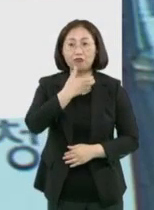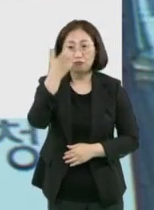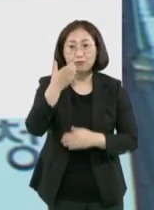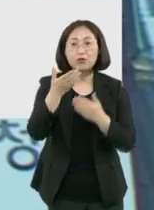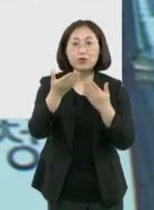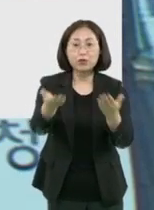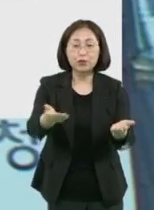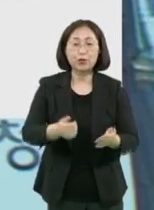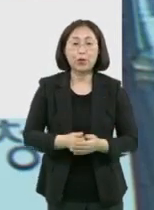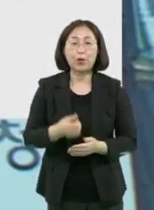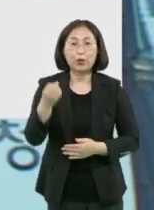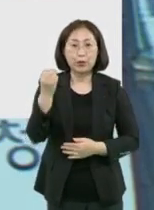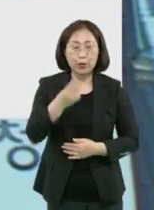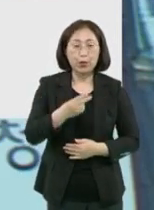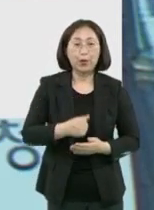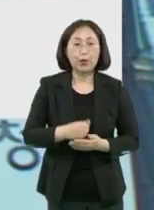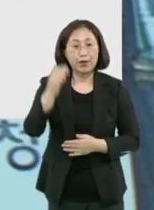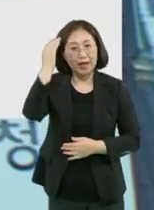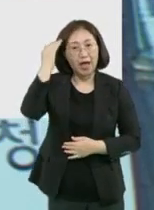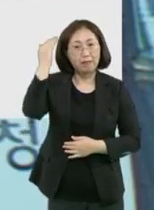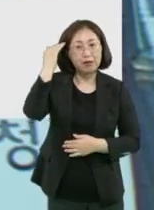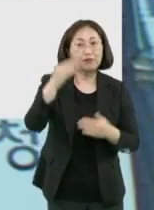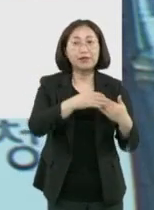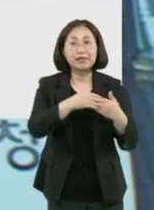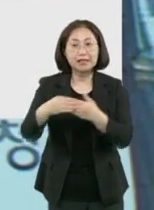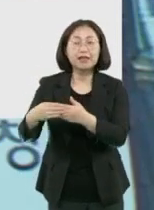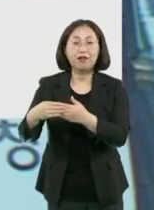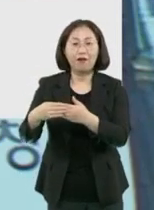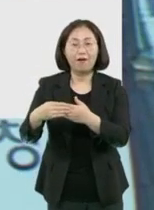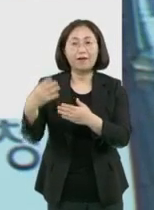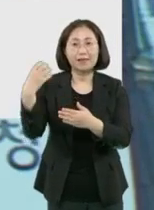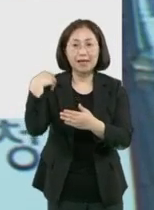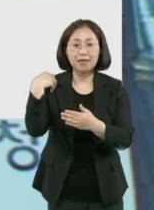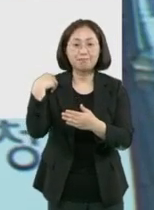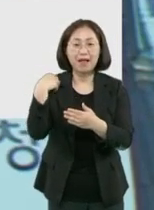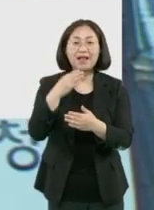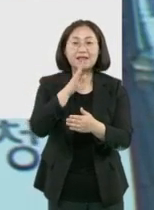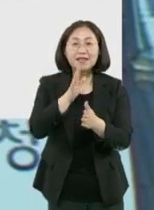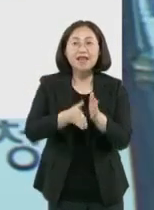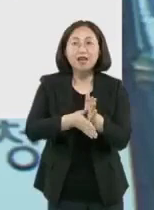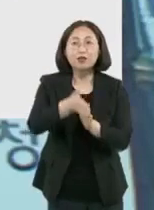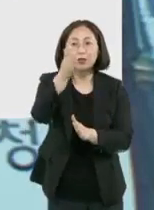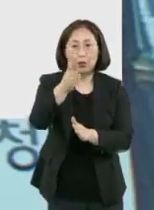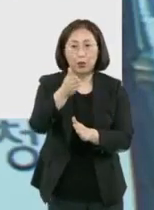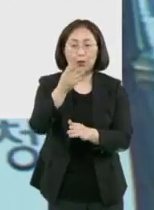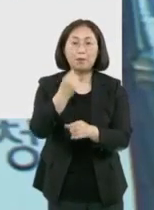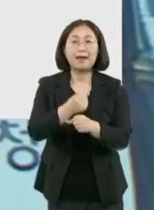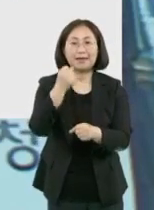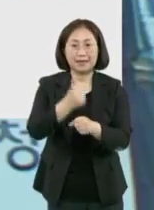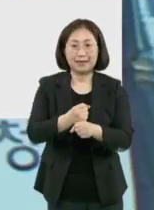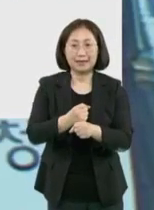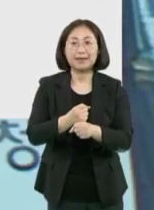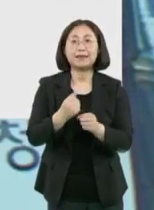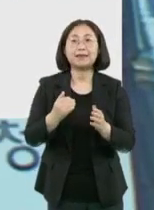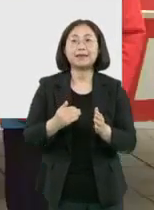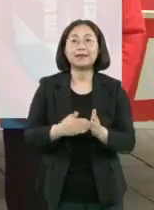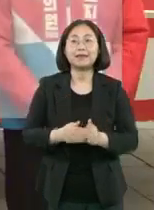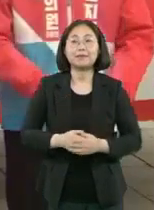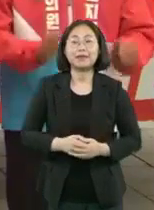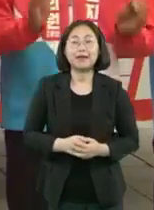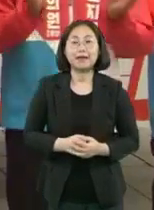드리고 그리고 나아가서 대한민국을 이끌어가는 수도로서의 진짜 수도다운 모습을 보이는 그런 공약을 실천하고자